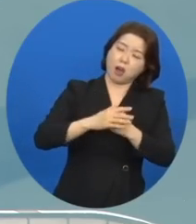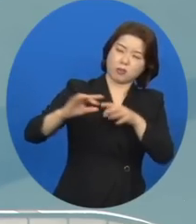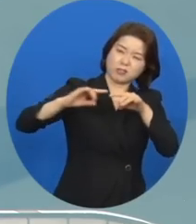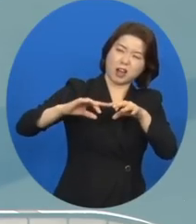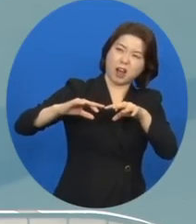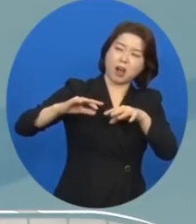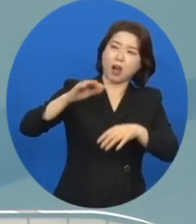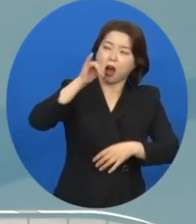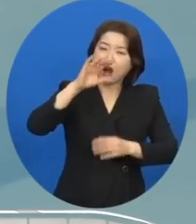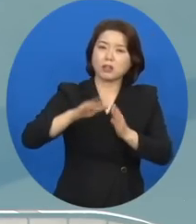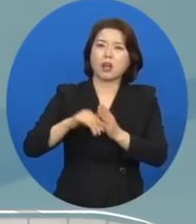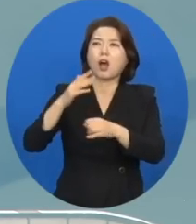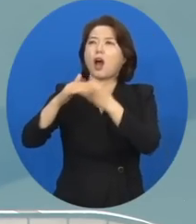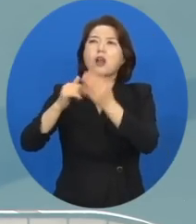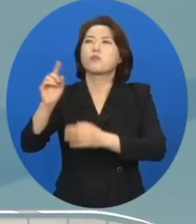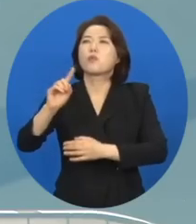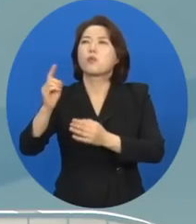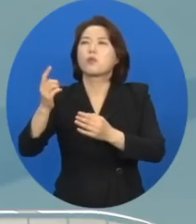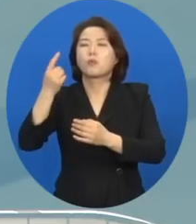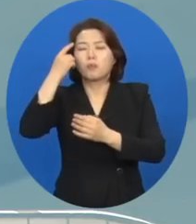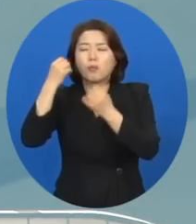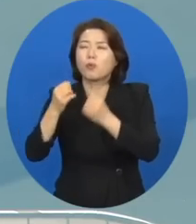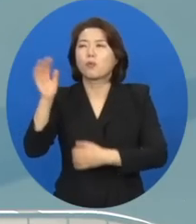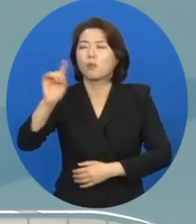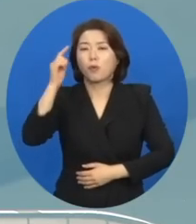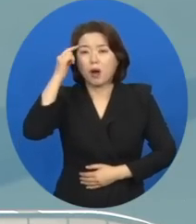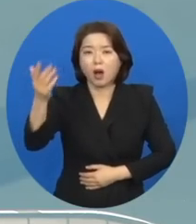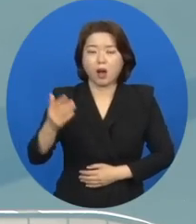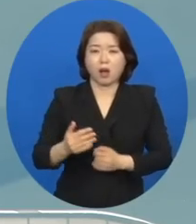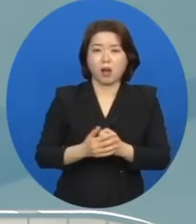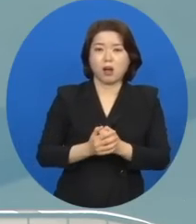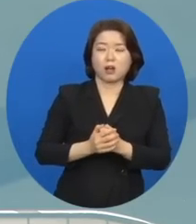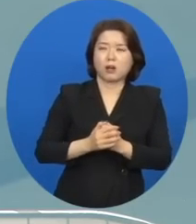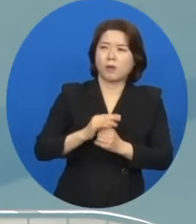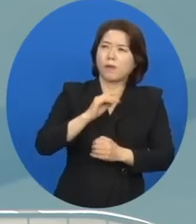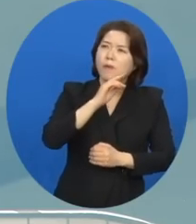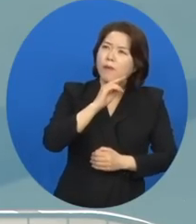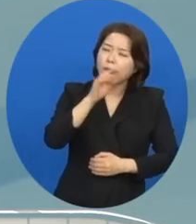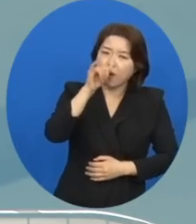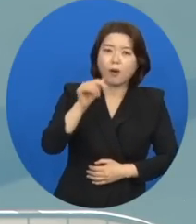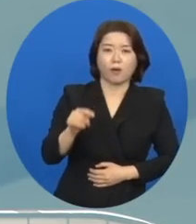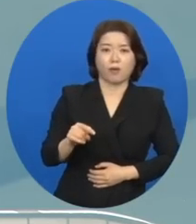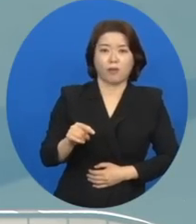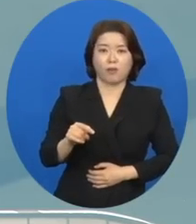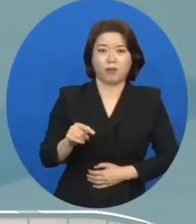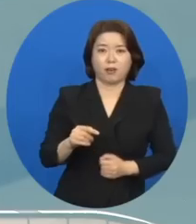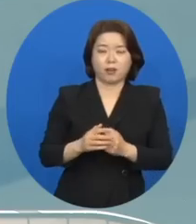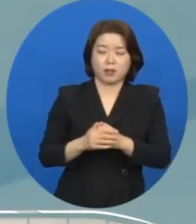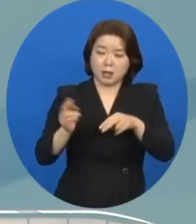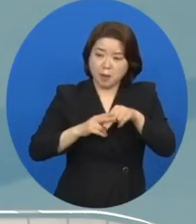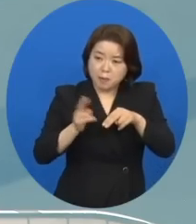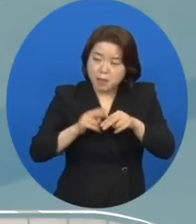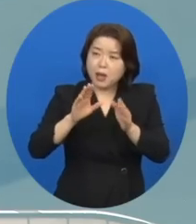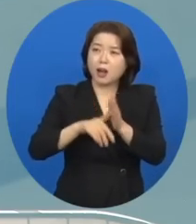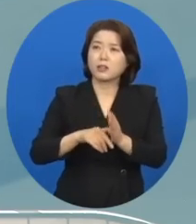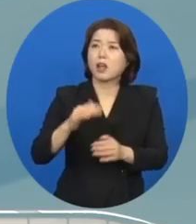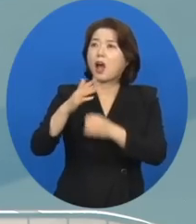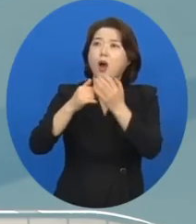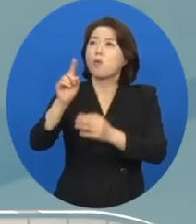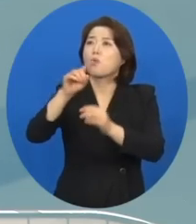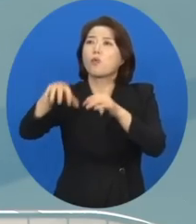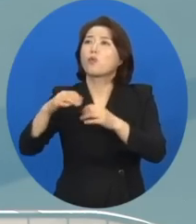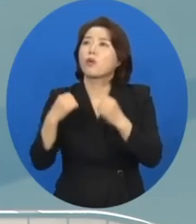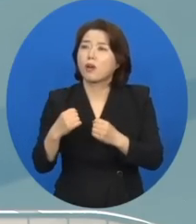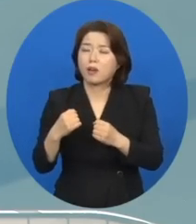하나님 어디에 계셨습니까? 하나님 뭐하고 계셨습니까? 라고 하는 의구심이 들더라는 거예요. 매질이 당할 때 하나님 어디에